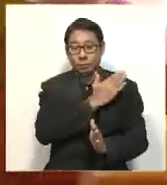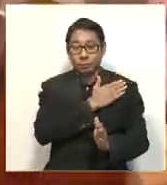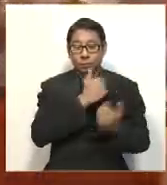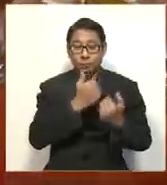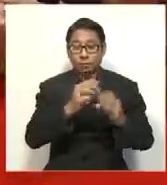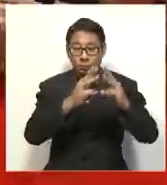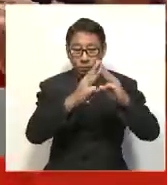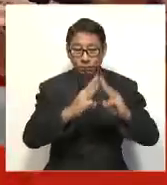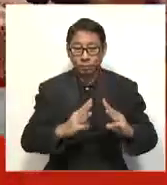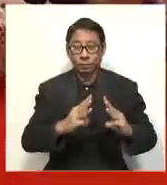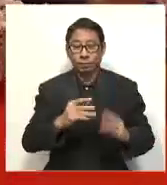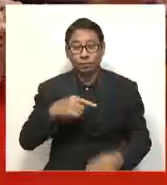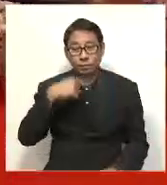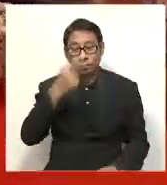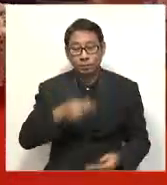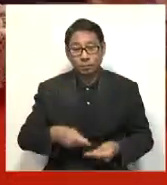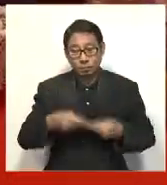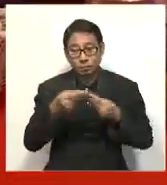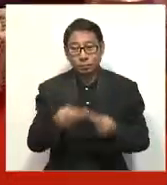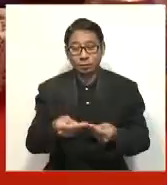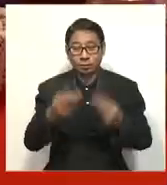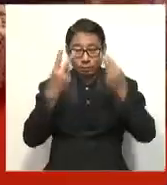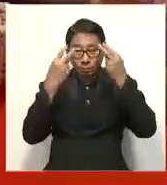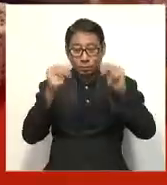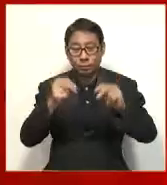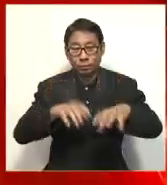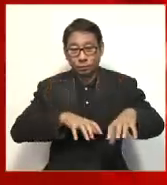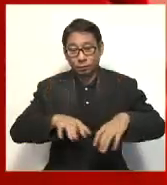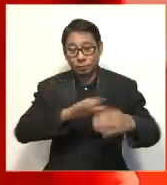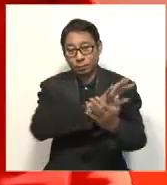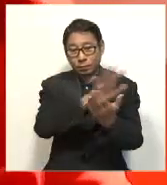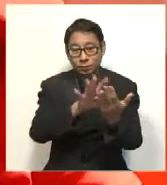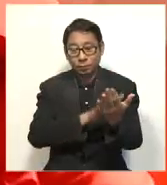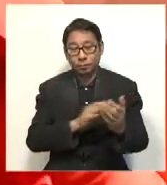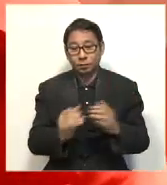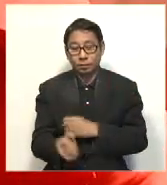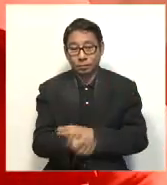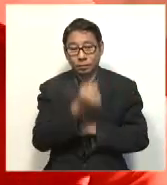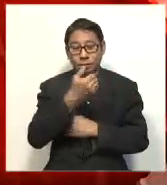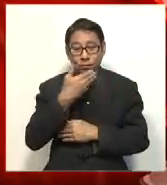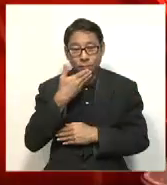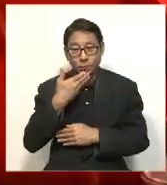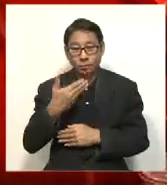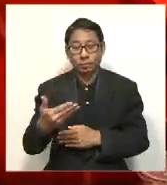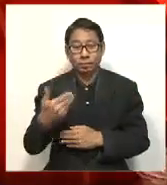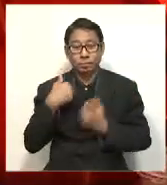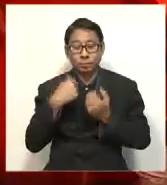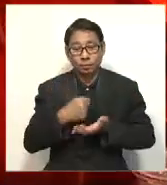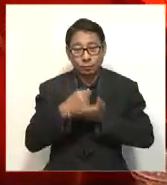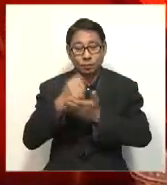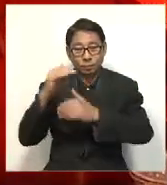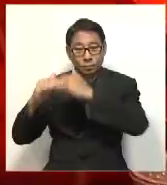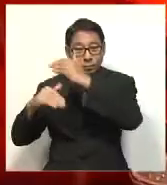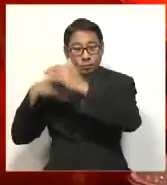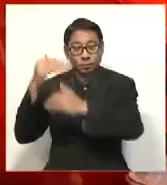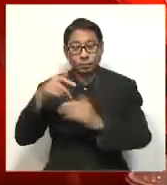าราชการแทนเจ้าอาวาสกล่าวให้พรนายกรัฐมนตรีขอให้บริหารประเทศด้วยความมั่นคงถาวรและขอให้ช่วยพัฒนากว้